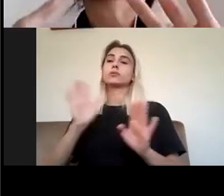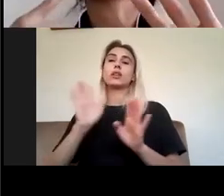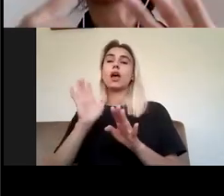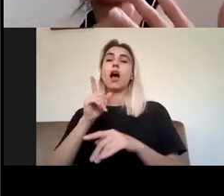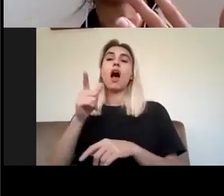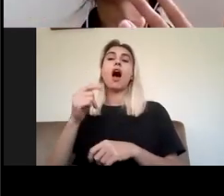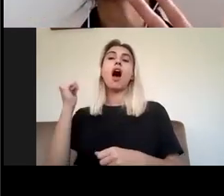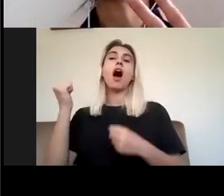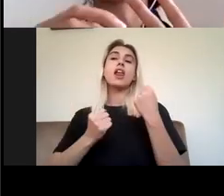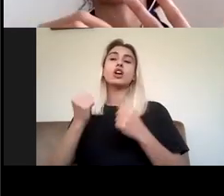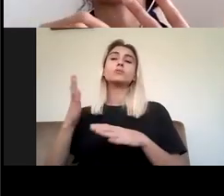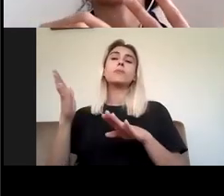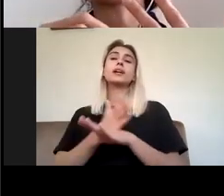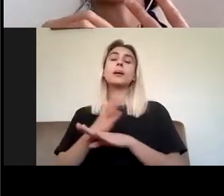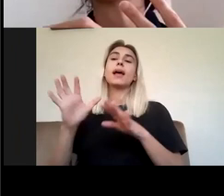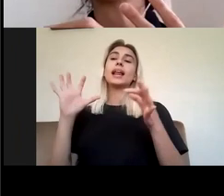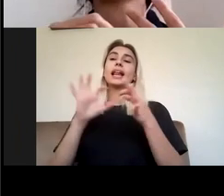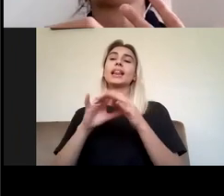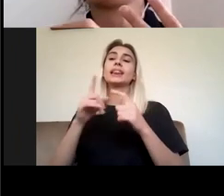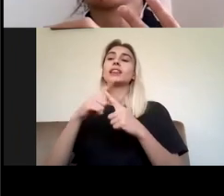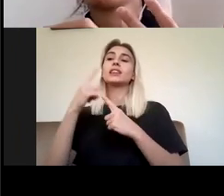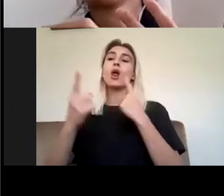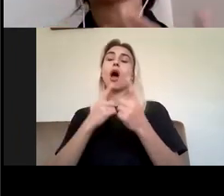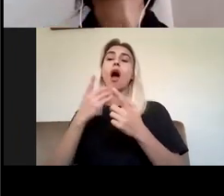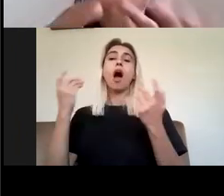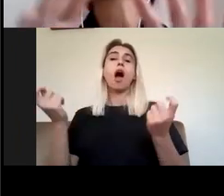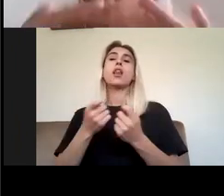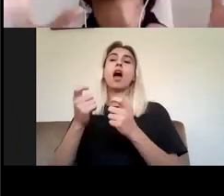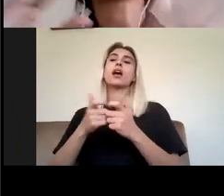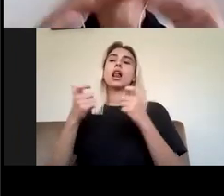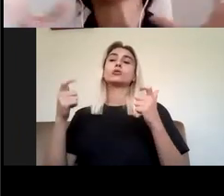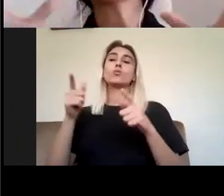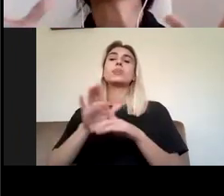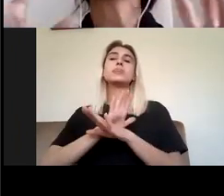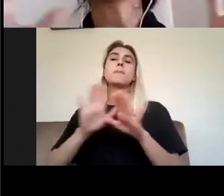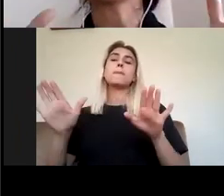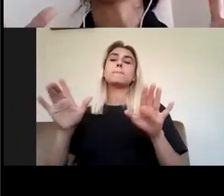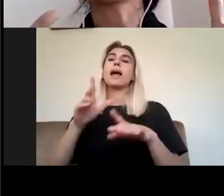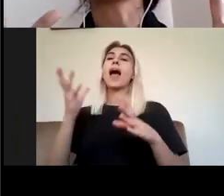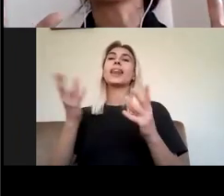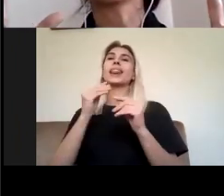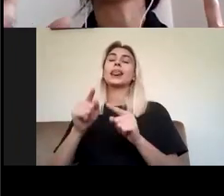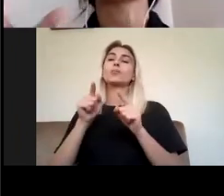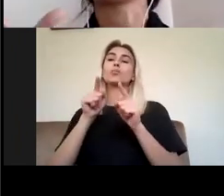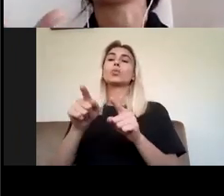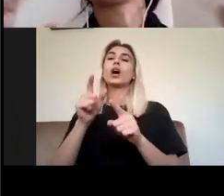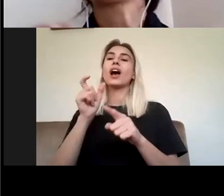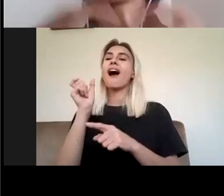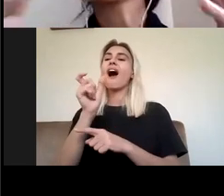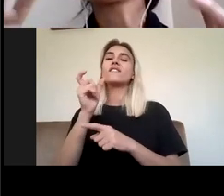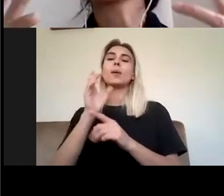ve malzemeyle ilgili teknolojiler hala gelişiyor. Yani bu tamam bitti. En iyi bu diye bir kavram henüz